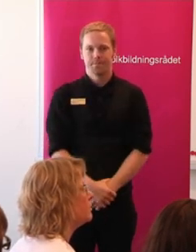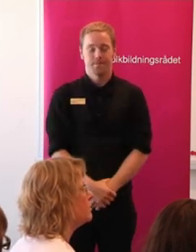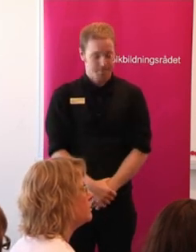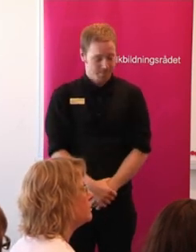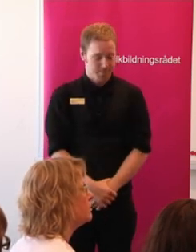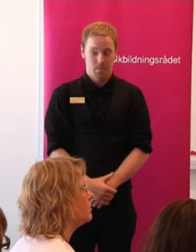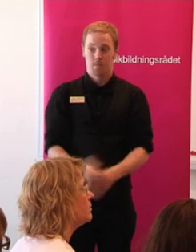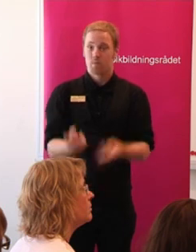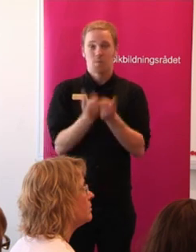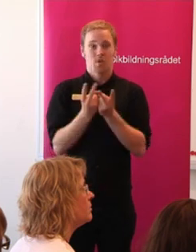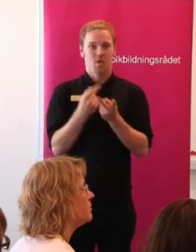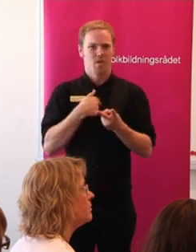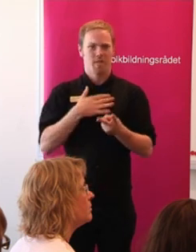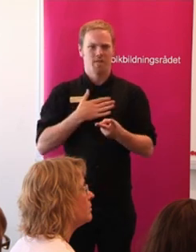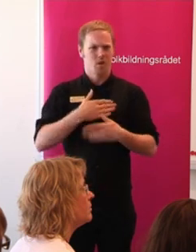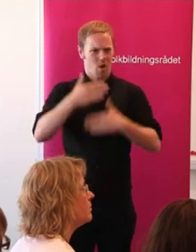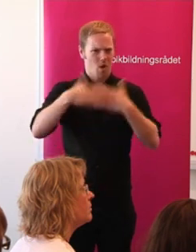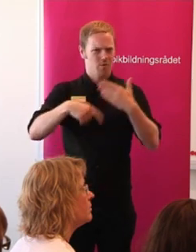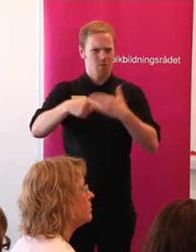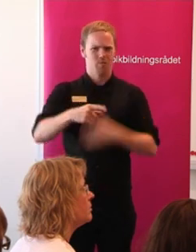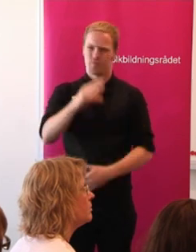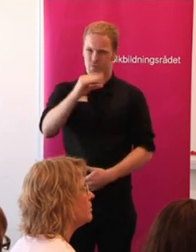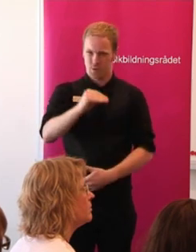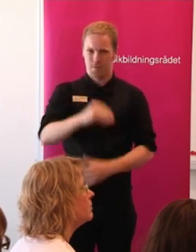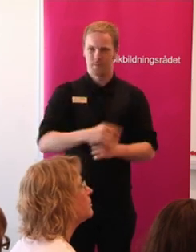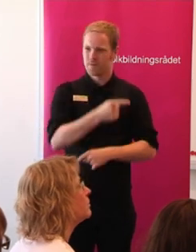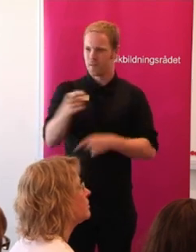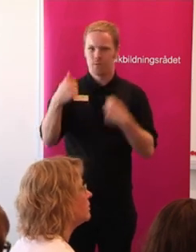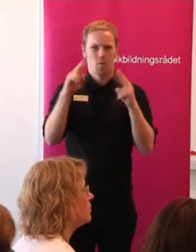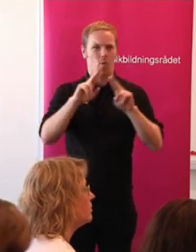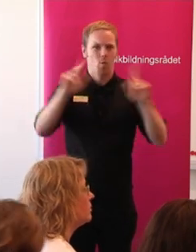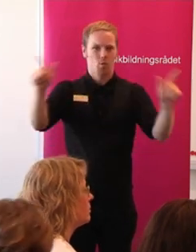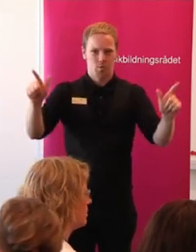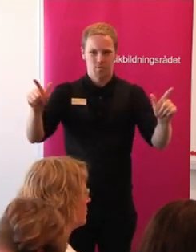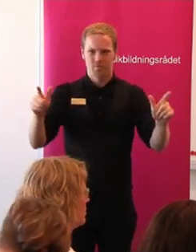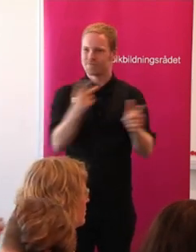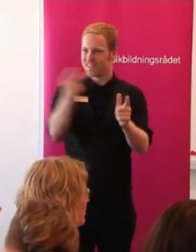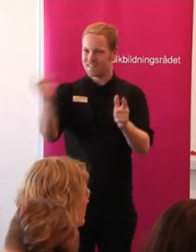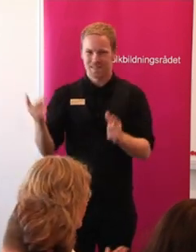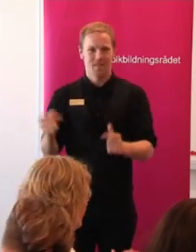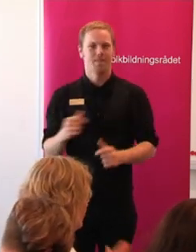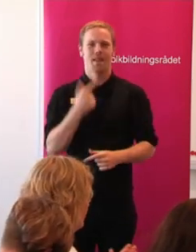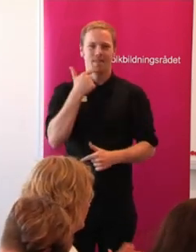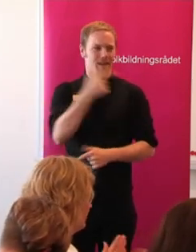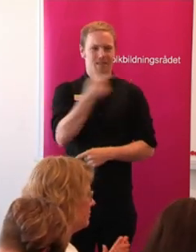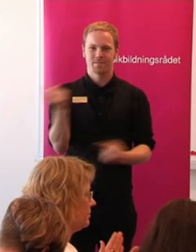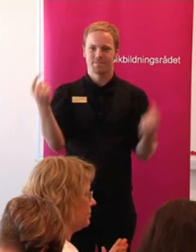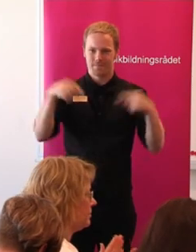orden tror jag att jag låter er springa ut i Almedalsveckan. Tack så hemskt mycket för att ni kom.